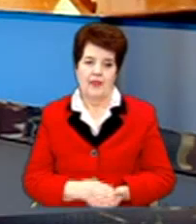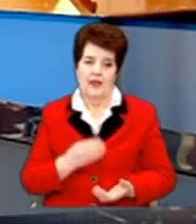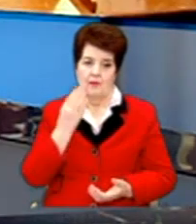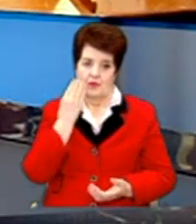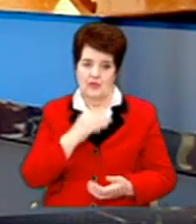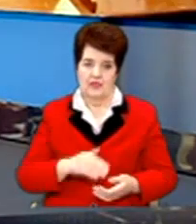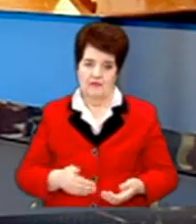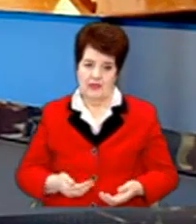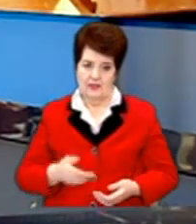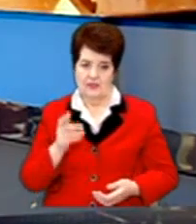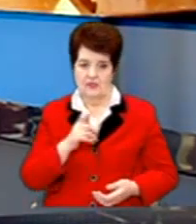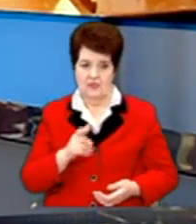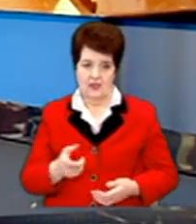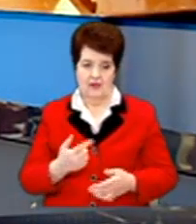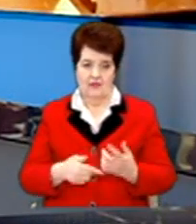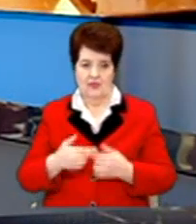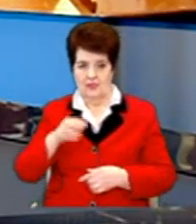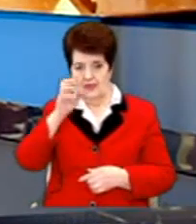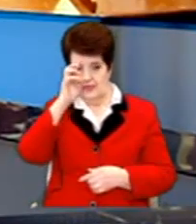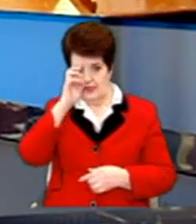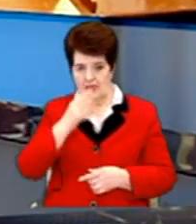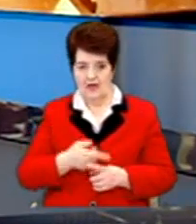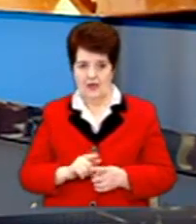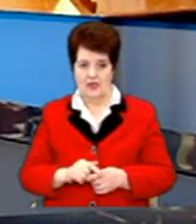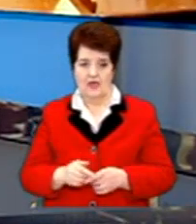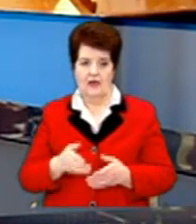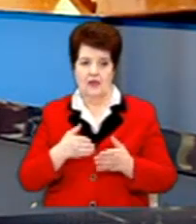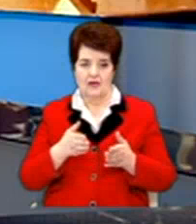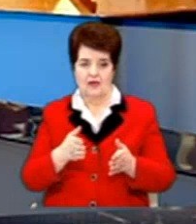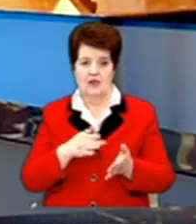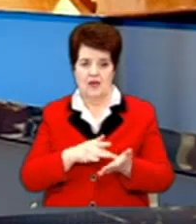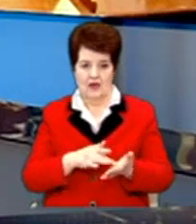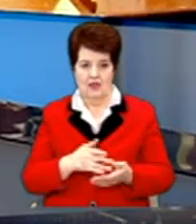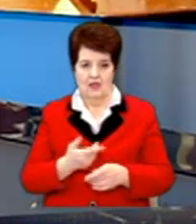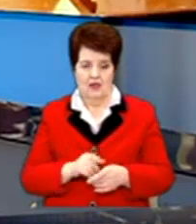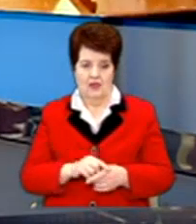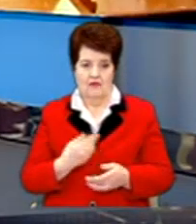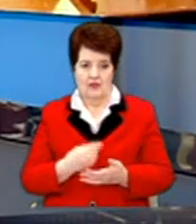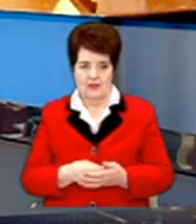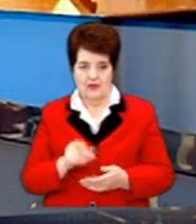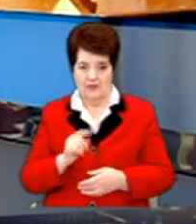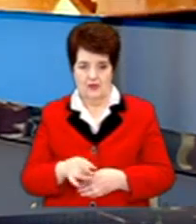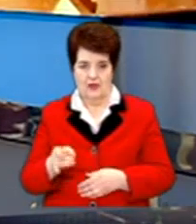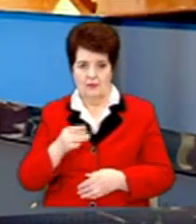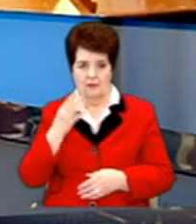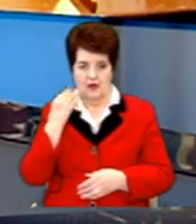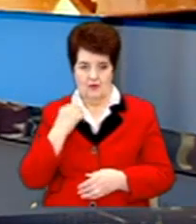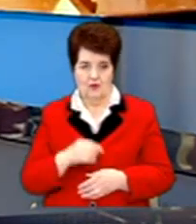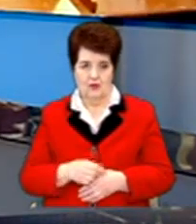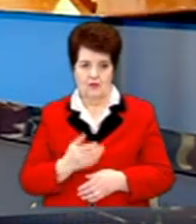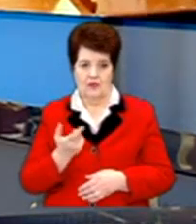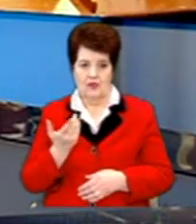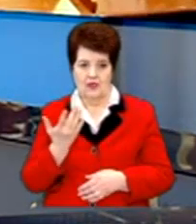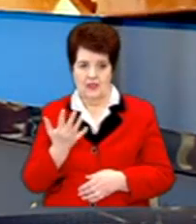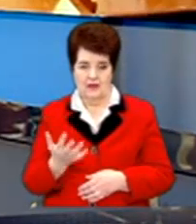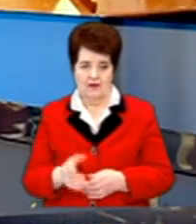Îmbunătățirea vieții cetățenilor, revenirea în țara celor care au luat calea pribegiei și reluarea asistenței financiare pentru Republica Moldova. Sunt doar